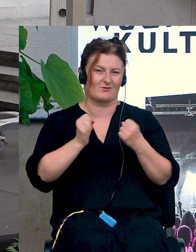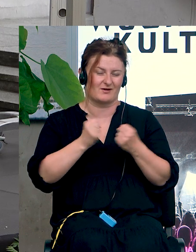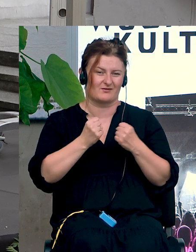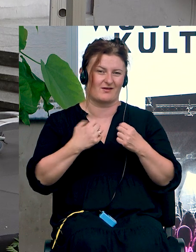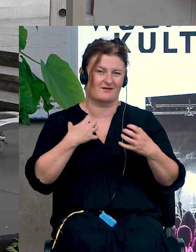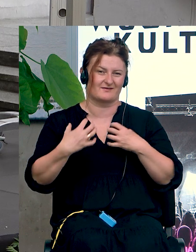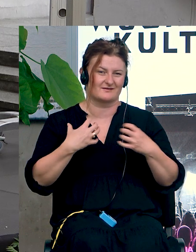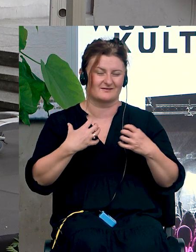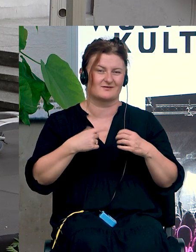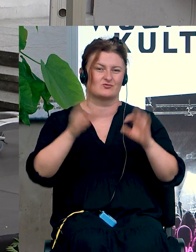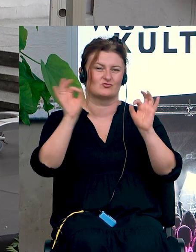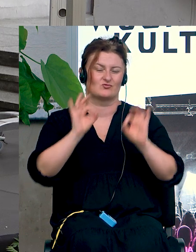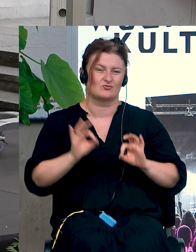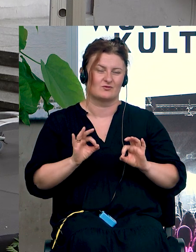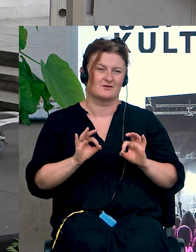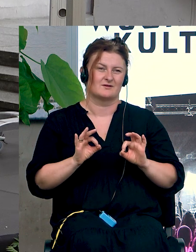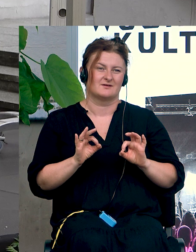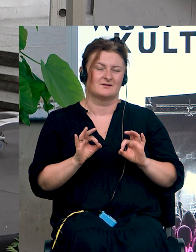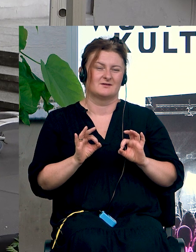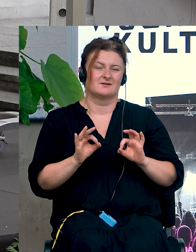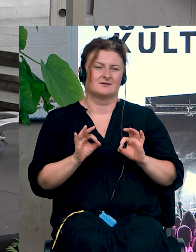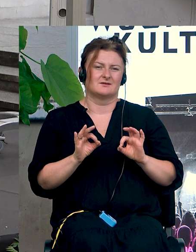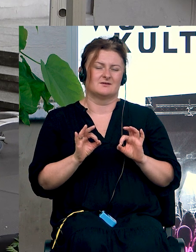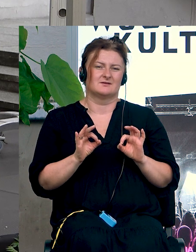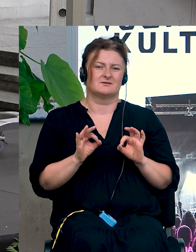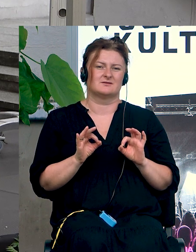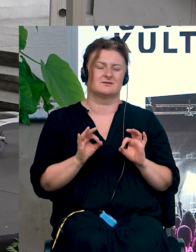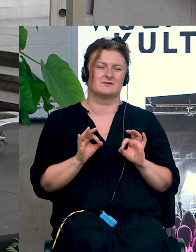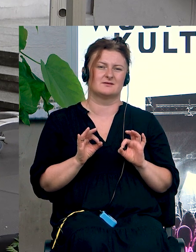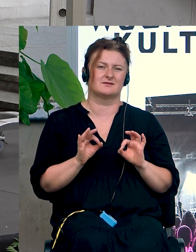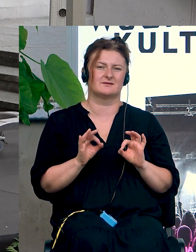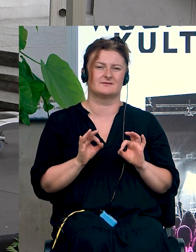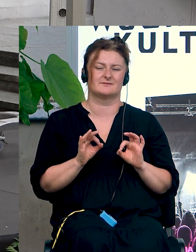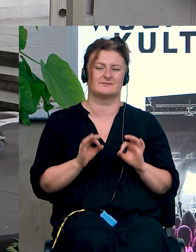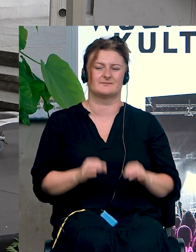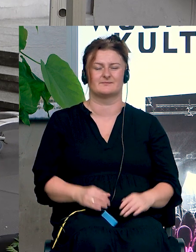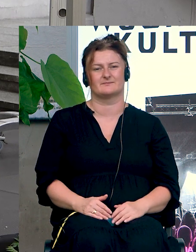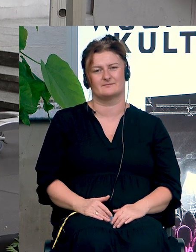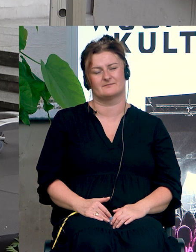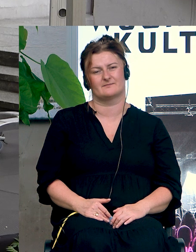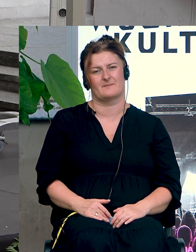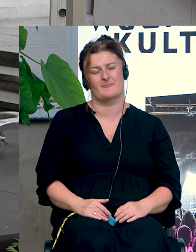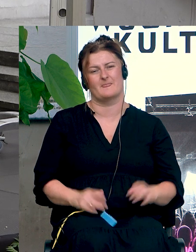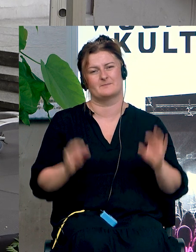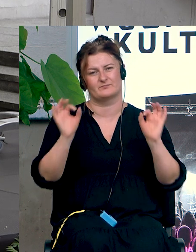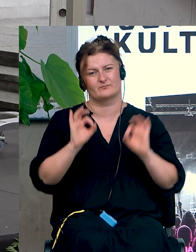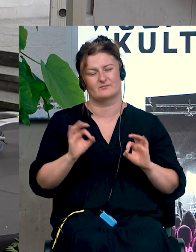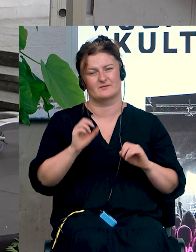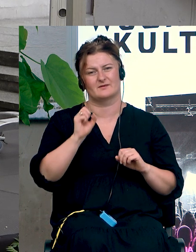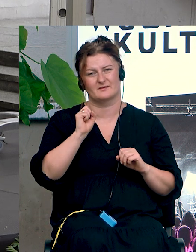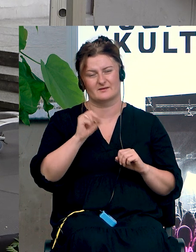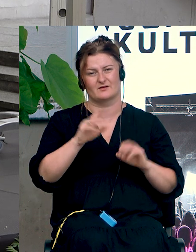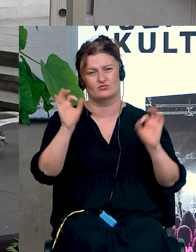п'єса «Час комах», яка тоді читалася в театрі на Лівому березі, Її не поставили, вона мала кілька сценічних читок, але її